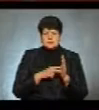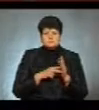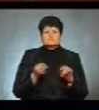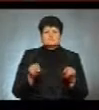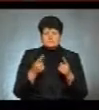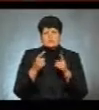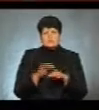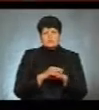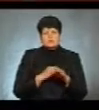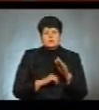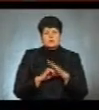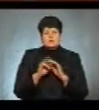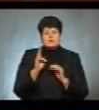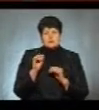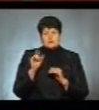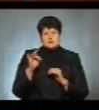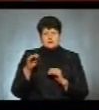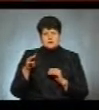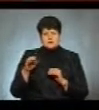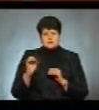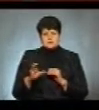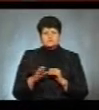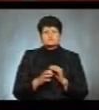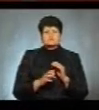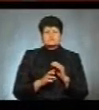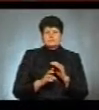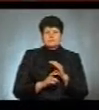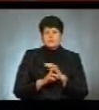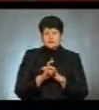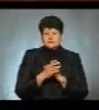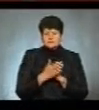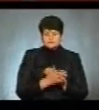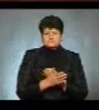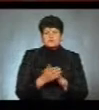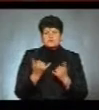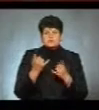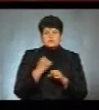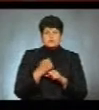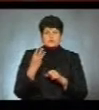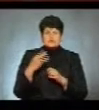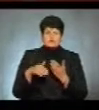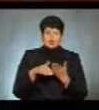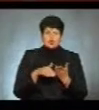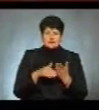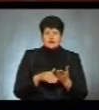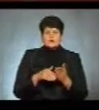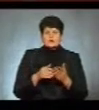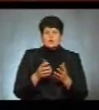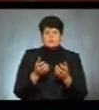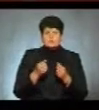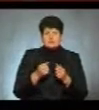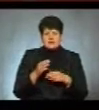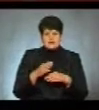засновано благодійний фонд «Карітас» у Тернопільській єпархії. Сьогодні у фонді працює 30 волонтерів, які отримали кваліфіковану